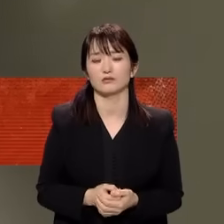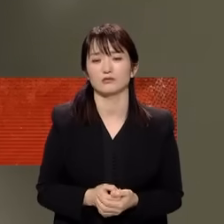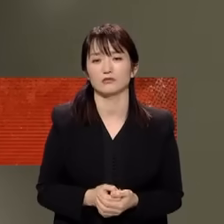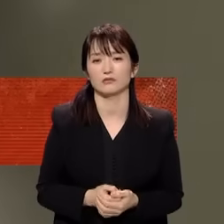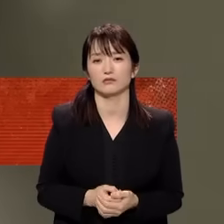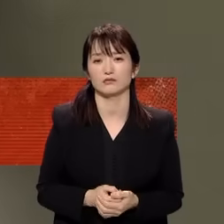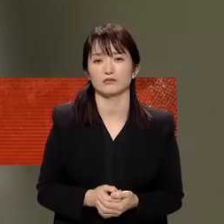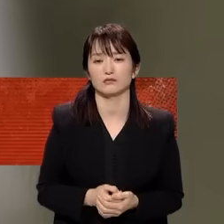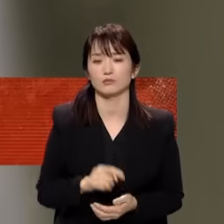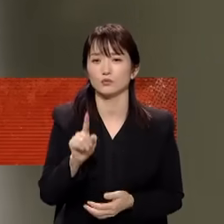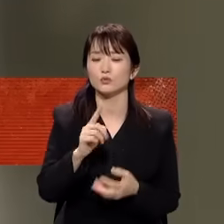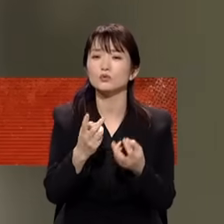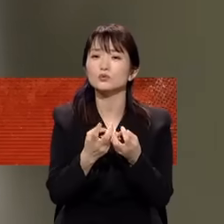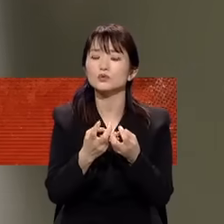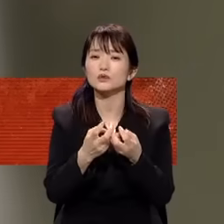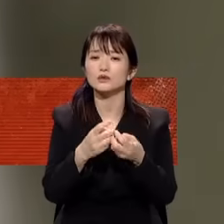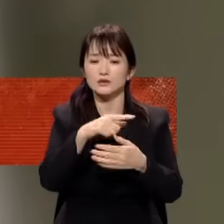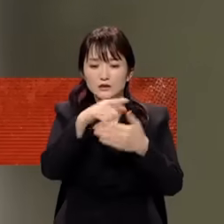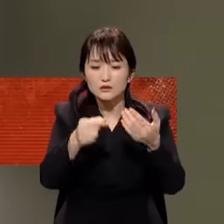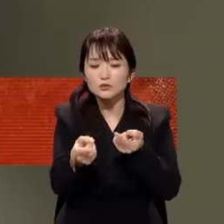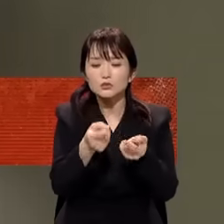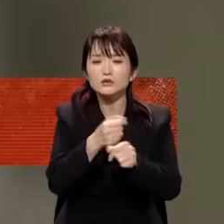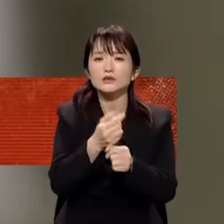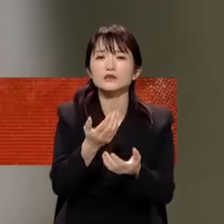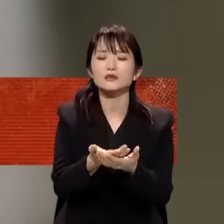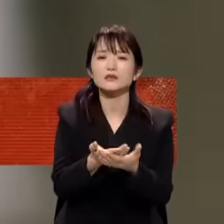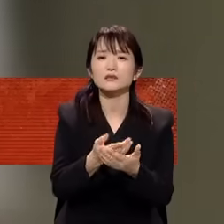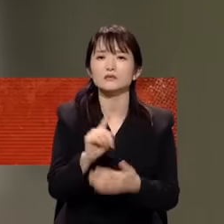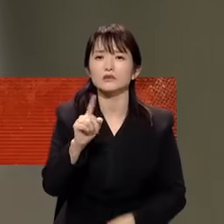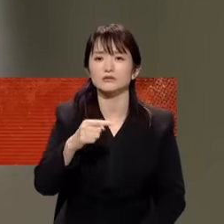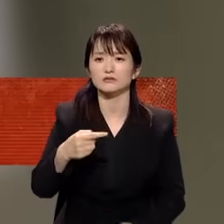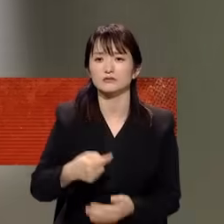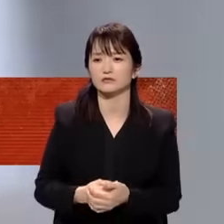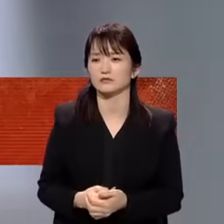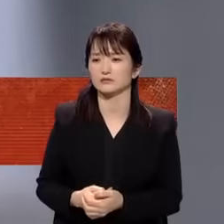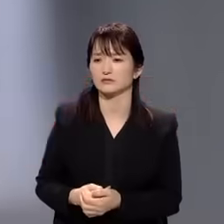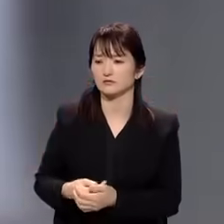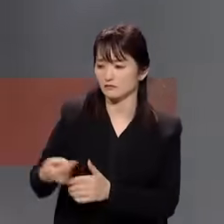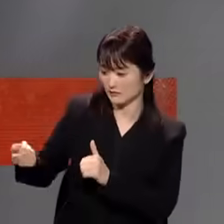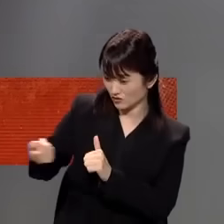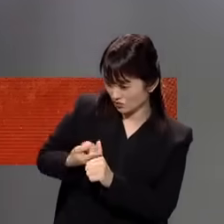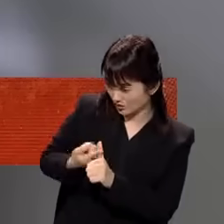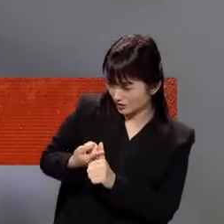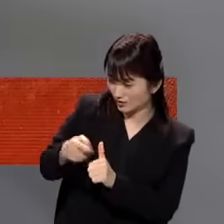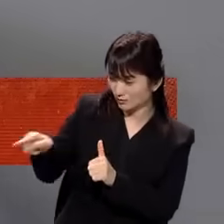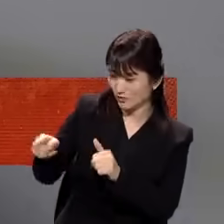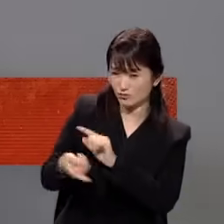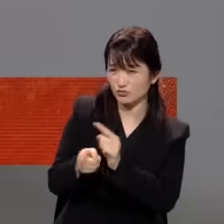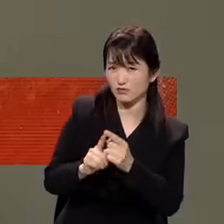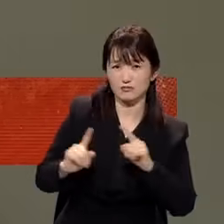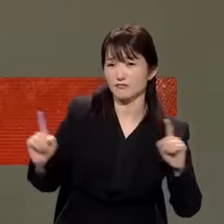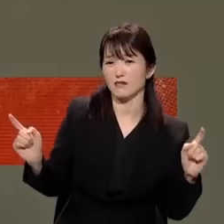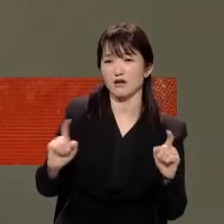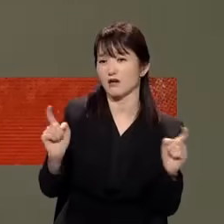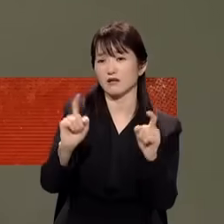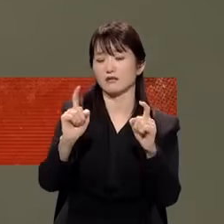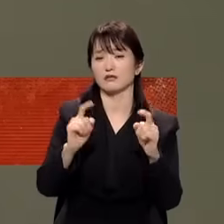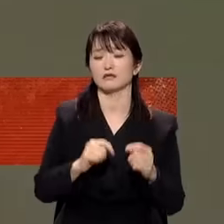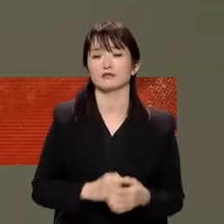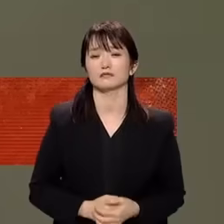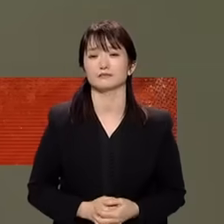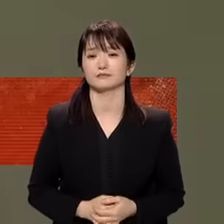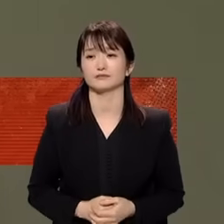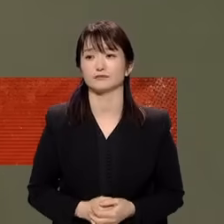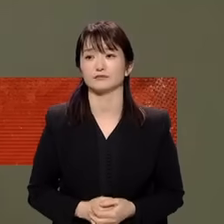그래서 뭐 어떻게 일정 조율 해달라 했더니 아까 보셨잖아요. 뭐 욕했냐? 이러면서 서로 이제 그런 얘기까지 하고 이제 여기서 이제 결정타가